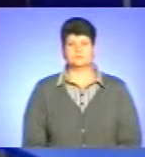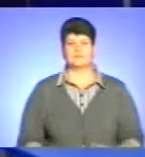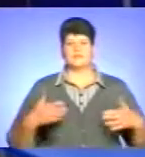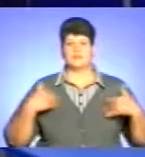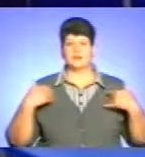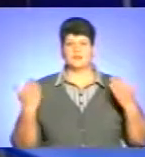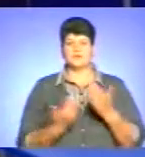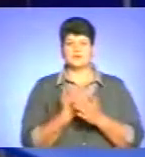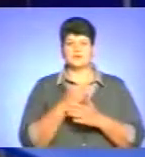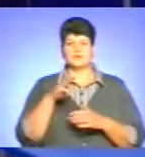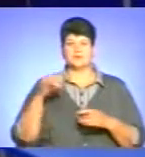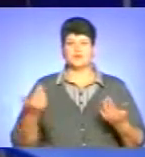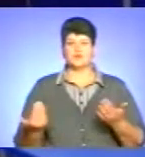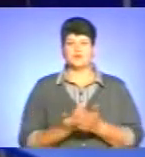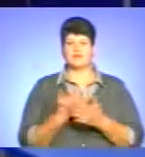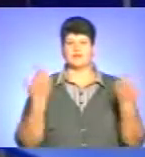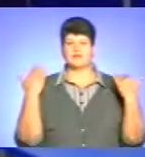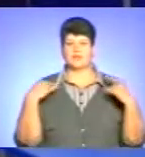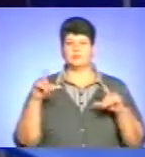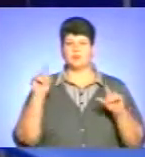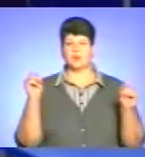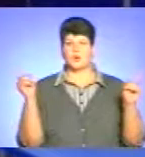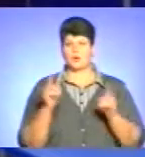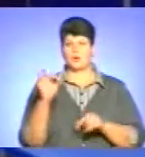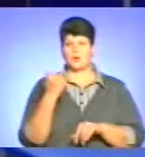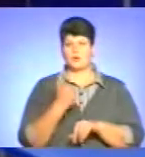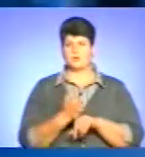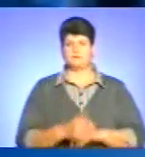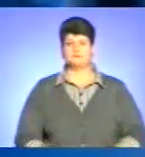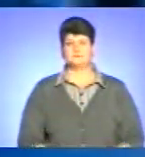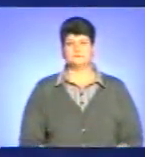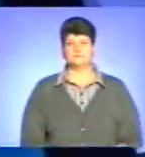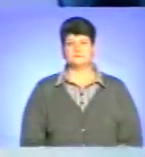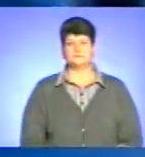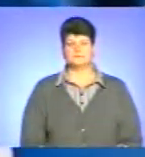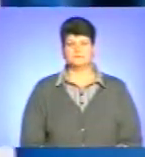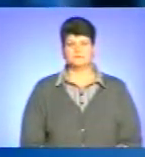Вітаю, Віст від ТТБ з новинами вихідних та понеділка. Коротко про головне.